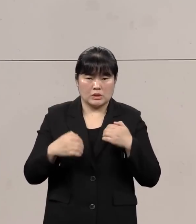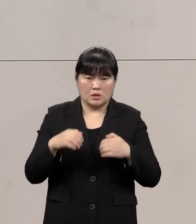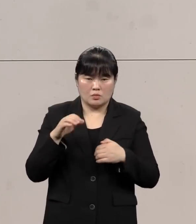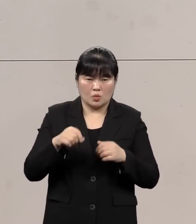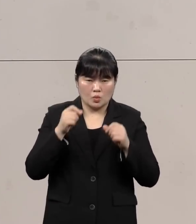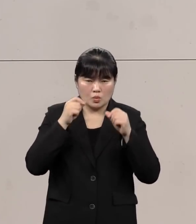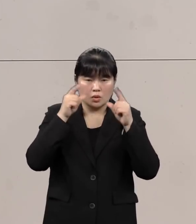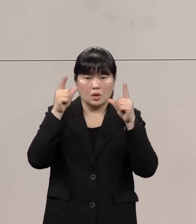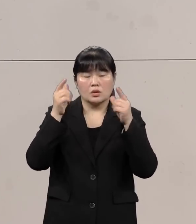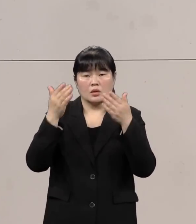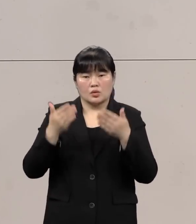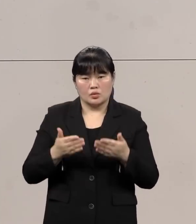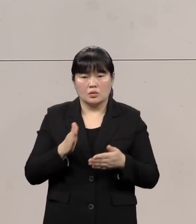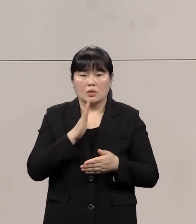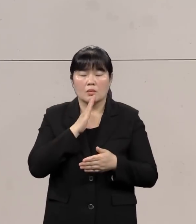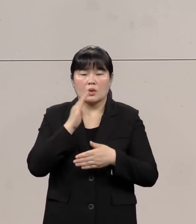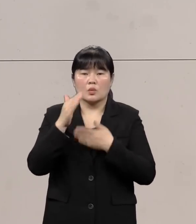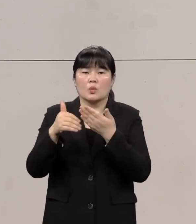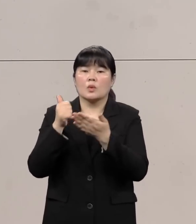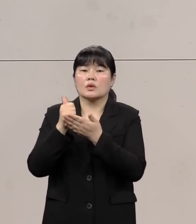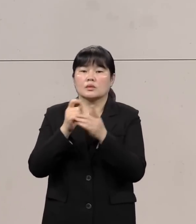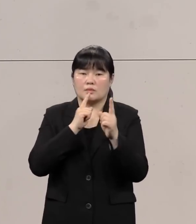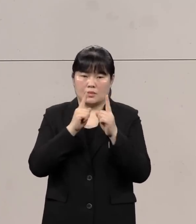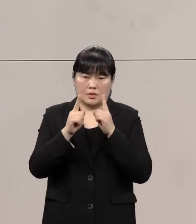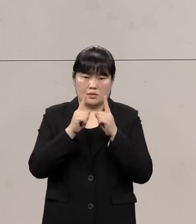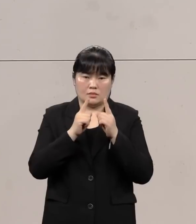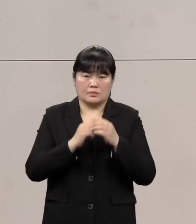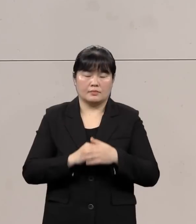하나님의 말씀 성경입니다